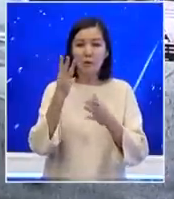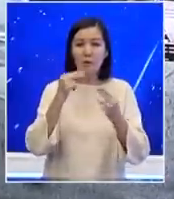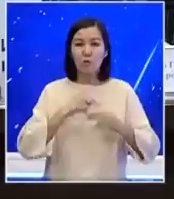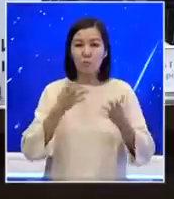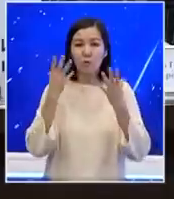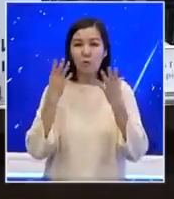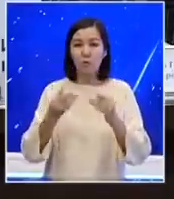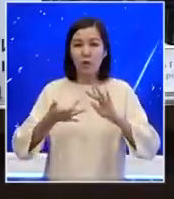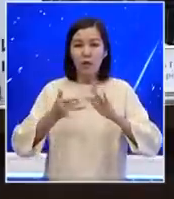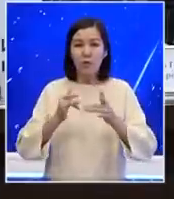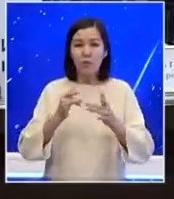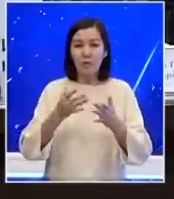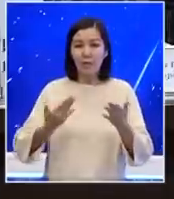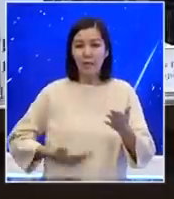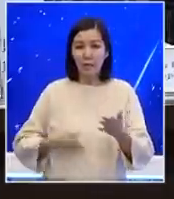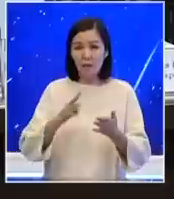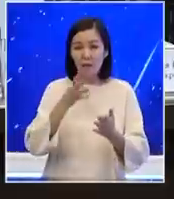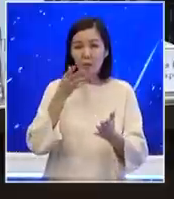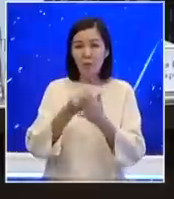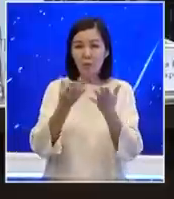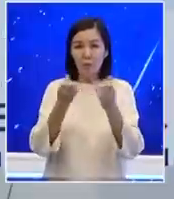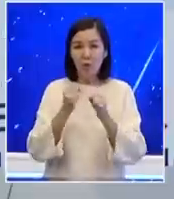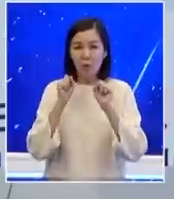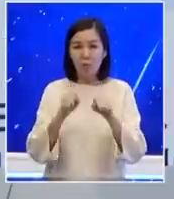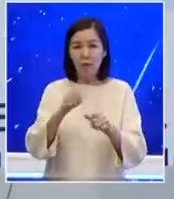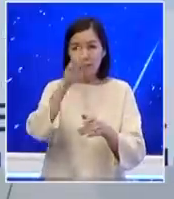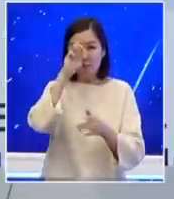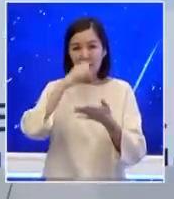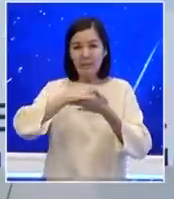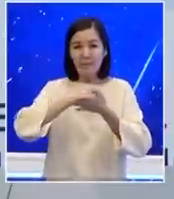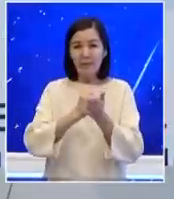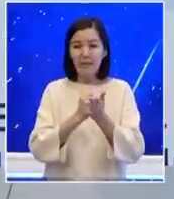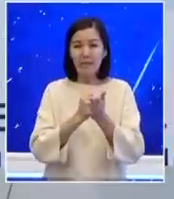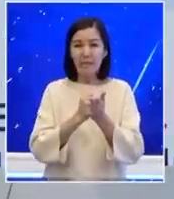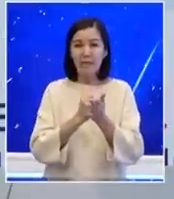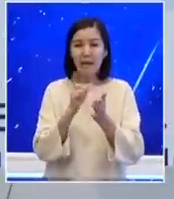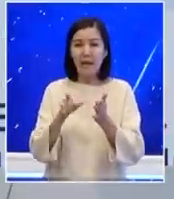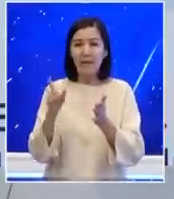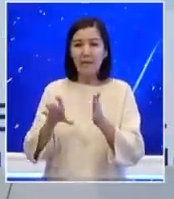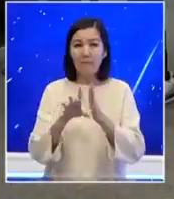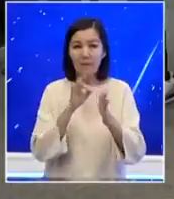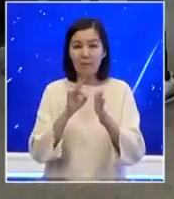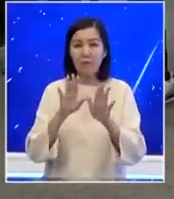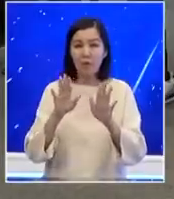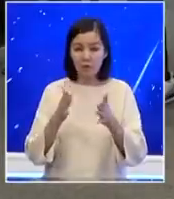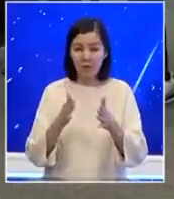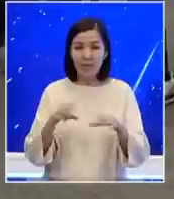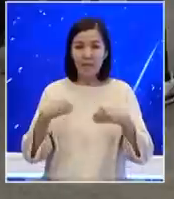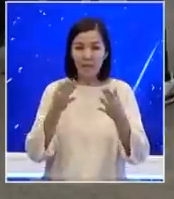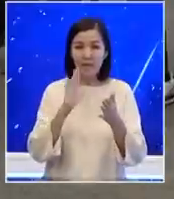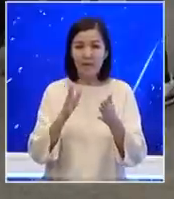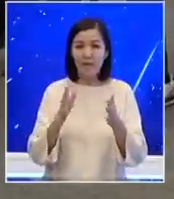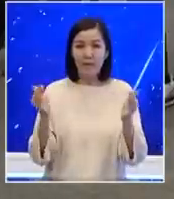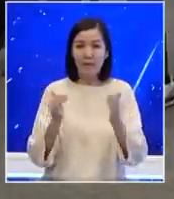ішінде әлеуметтік төлемді ала алады. Әрине, олар мемлекеттік бекіткен санаттағы тұлғалар болған жағдайда, яғни орта, шағын және